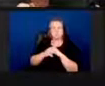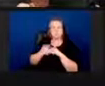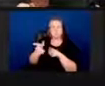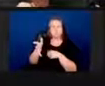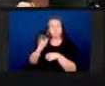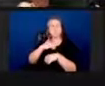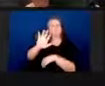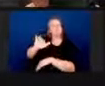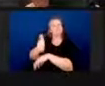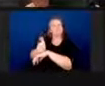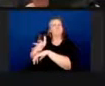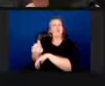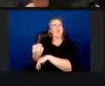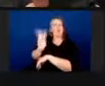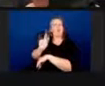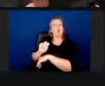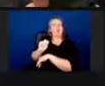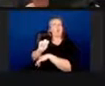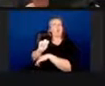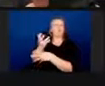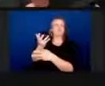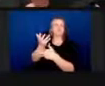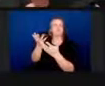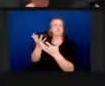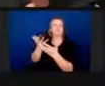كيف نحدد استقلالية هذه